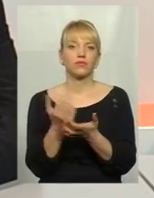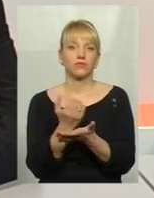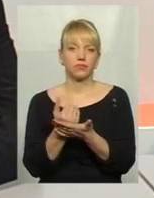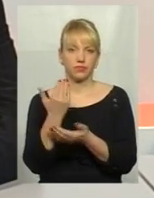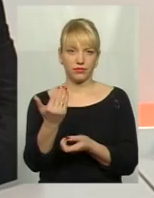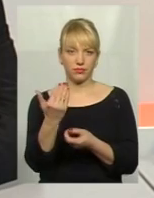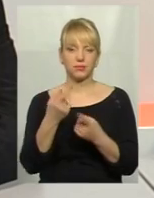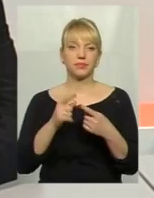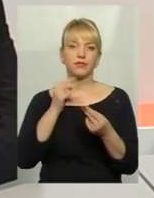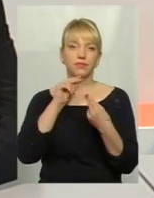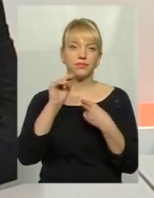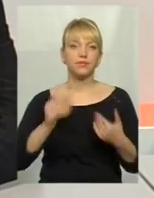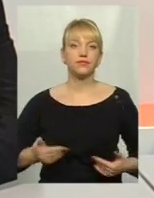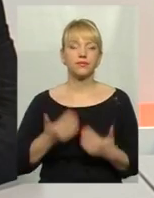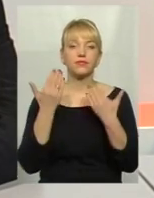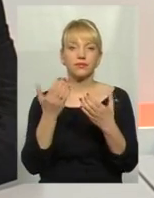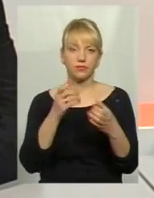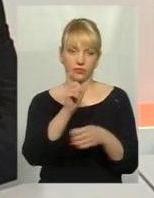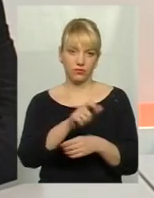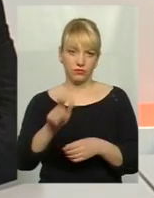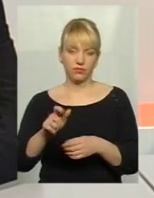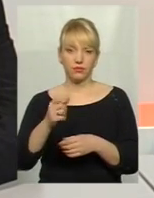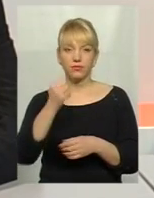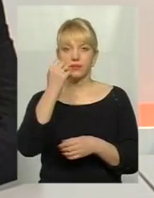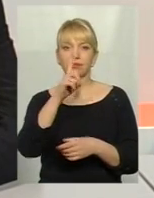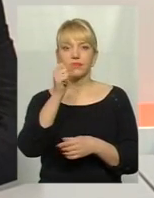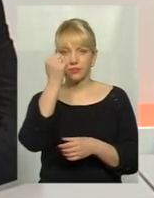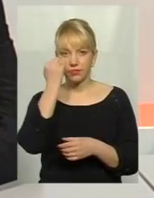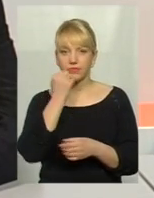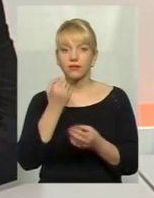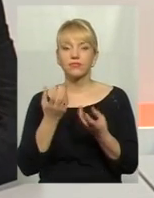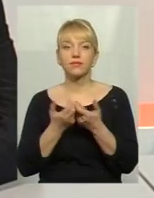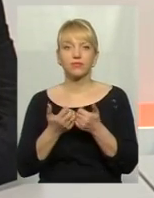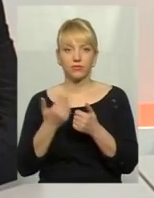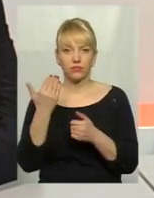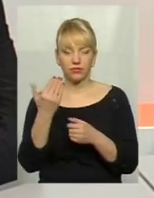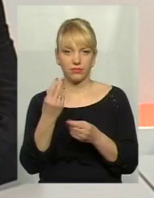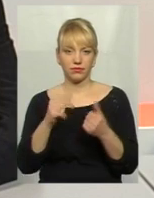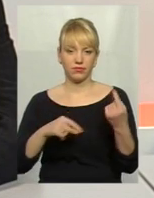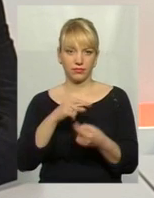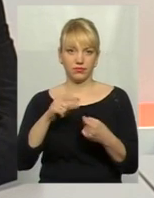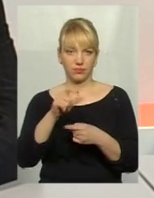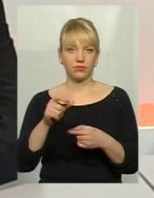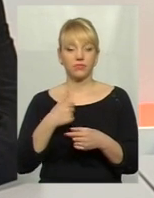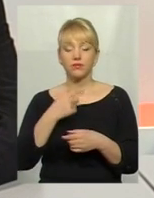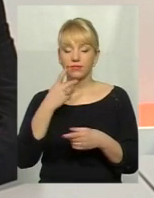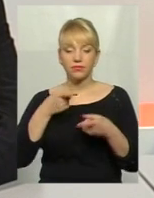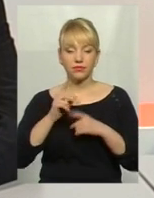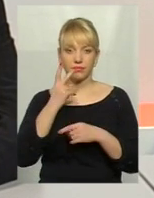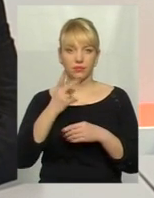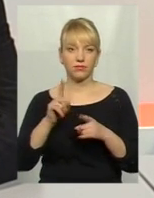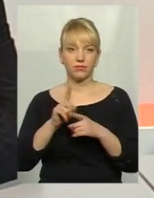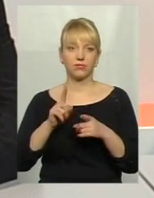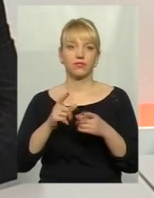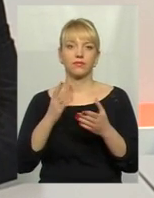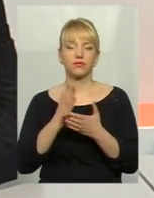база, це покращення життя її громадян за рахунок її підприємців. Насправді я бачу, що великий потенціал в